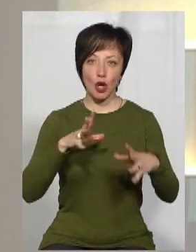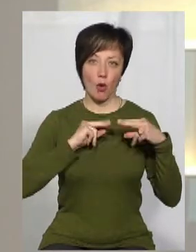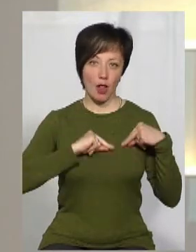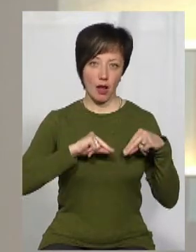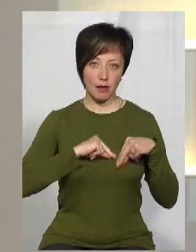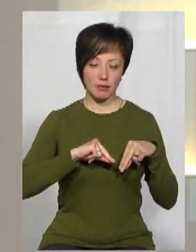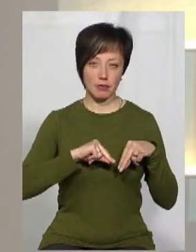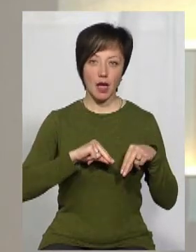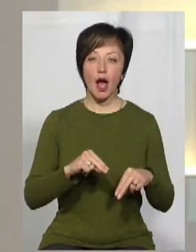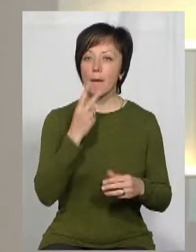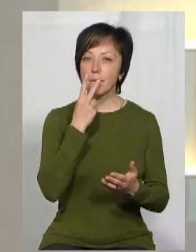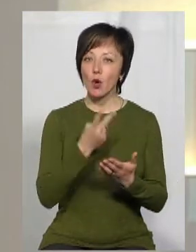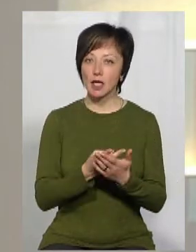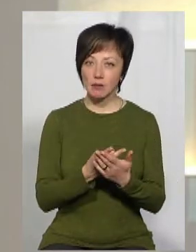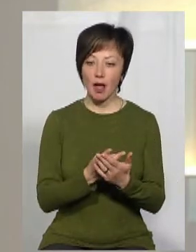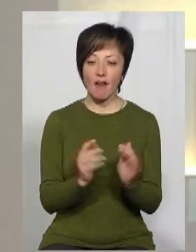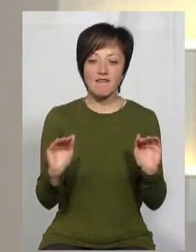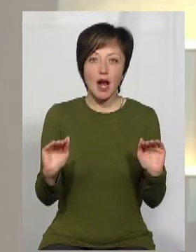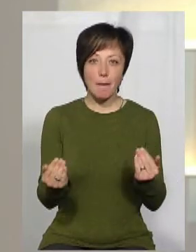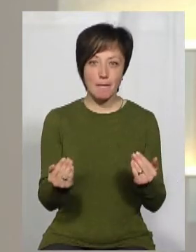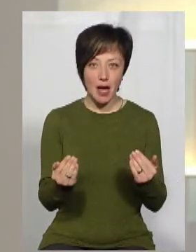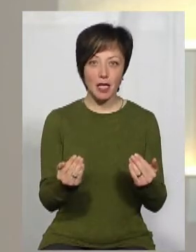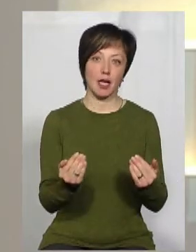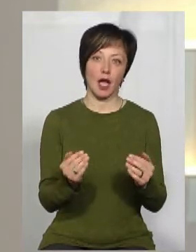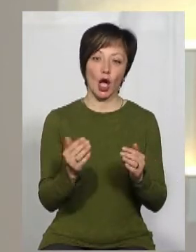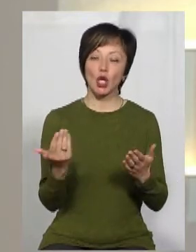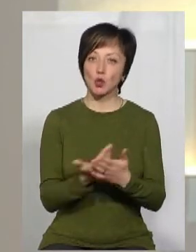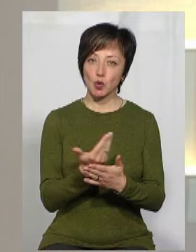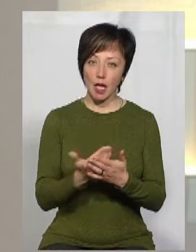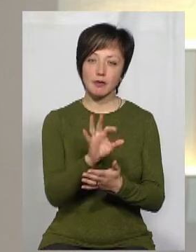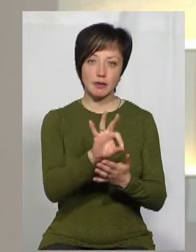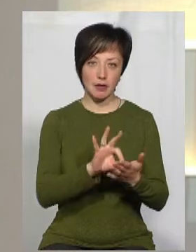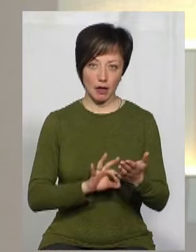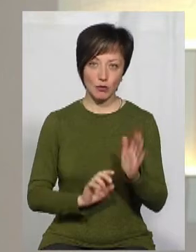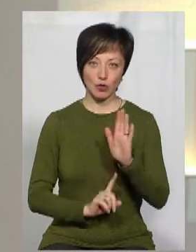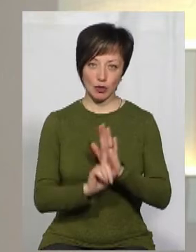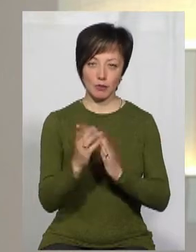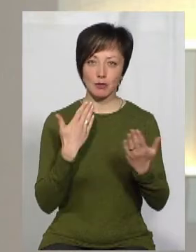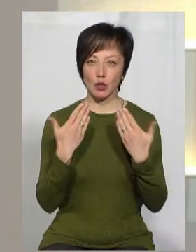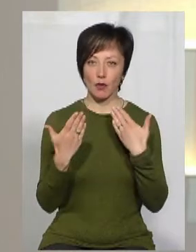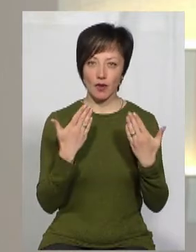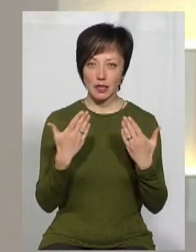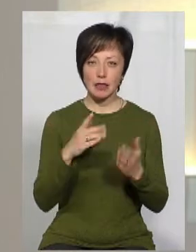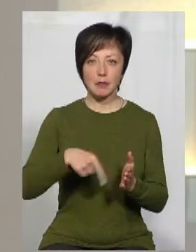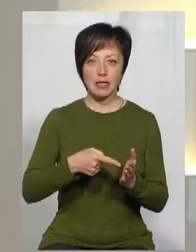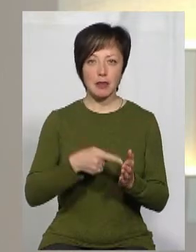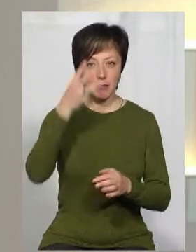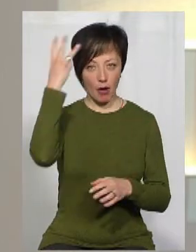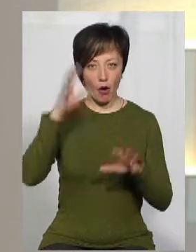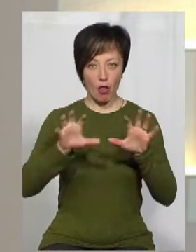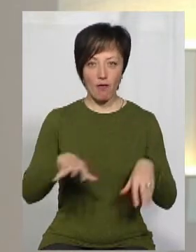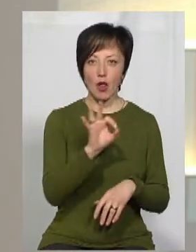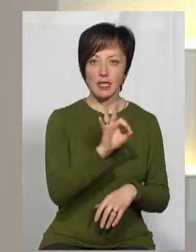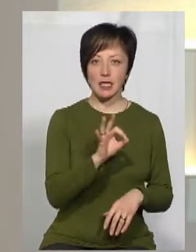колега Світлана Поробок. Ми подивимось фрагмент її сюжету і одразу ж по тому будемо спілкуватись із хмельницьким міським